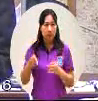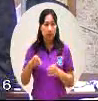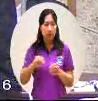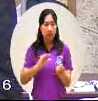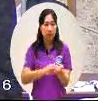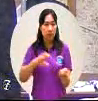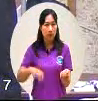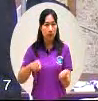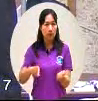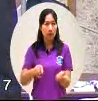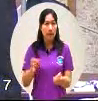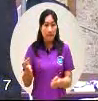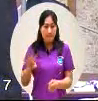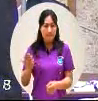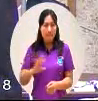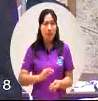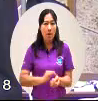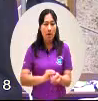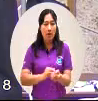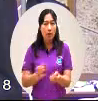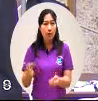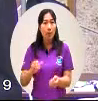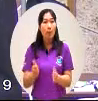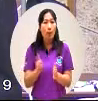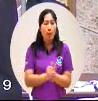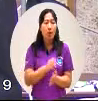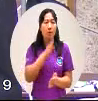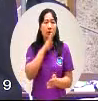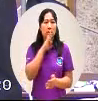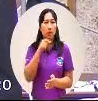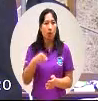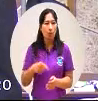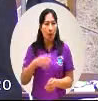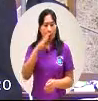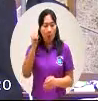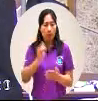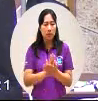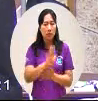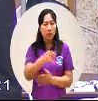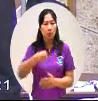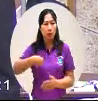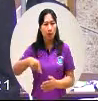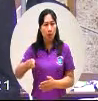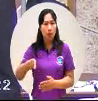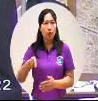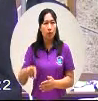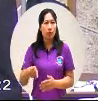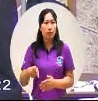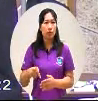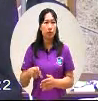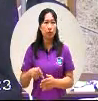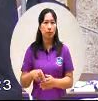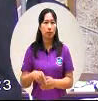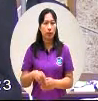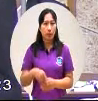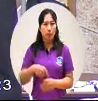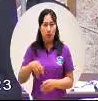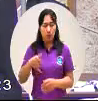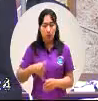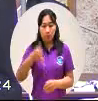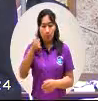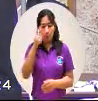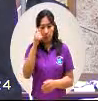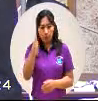这一段的安全哈，我是不是回去再马上包括我们现场再跟三公处再一次会勘？好不好？如果这个